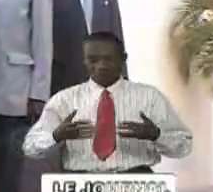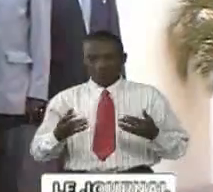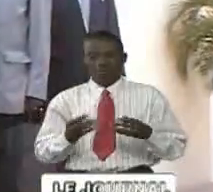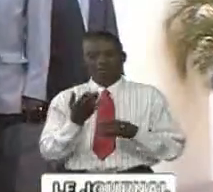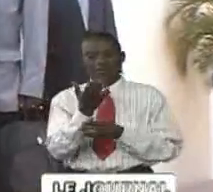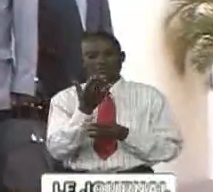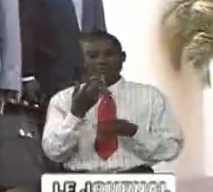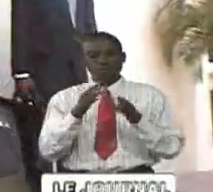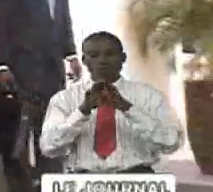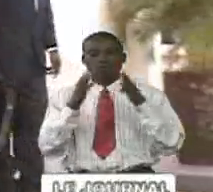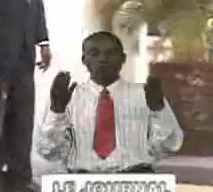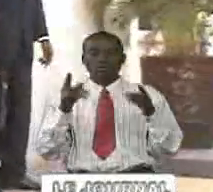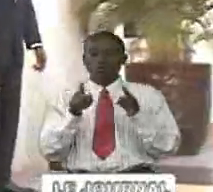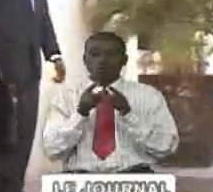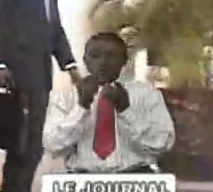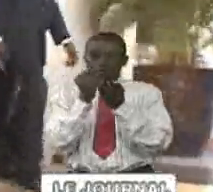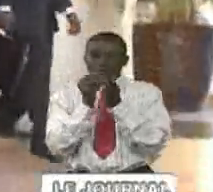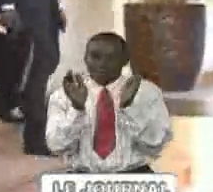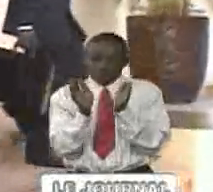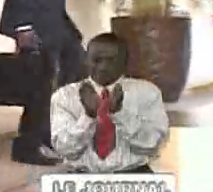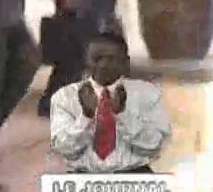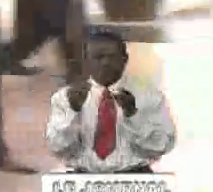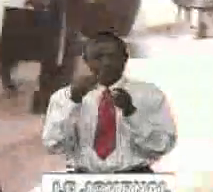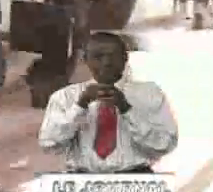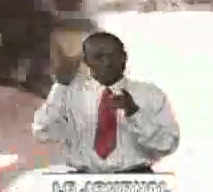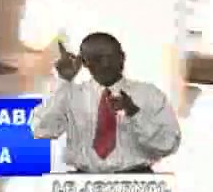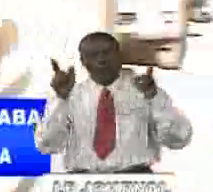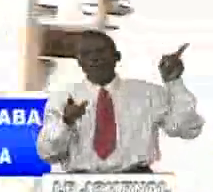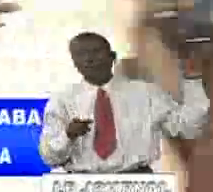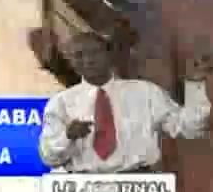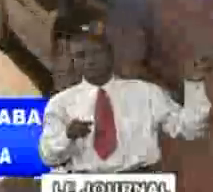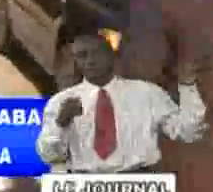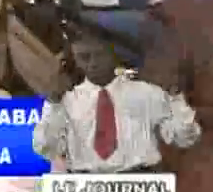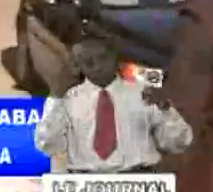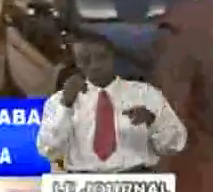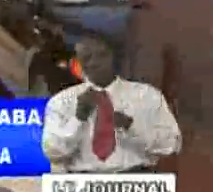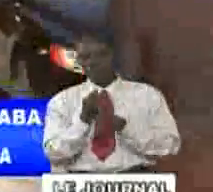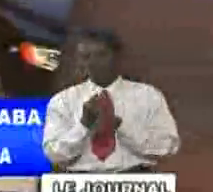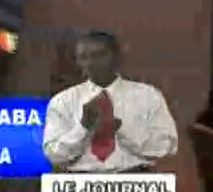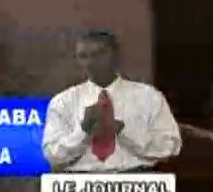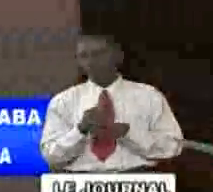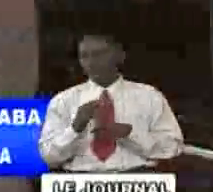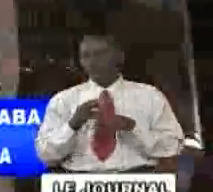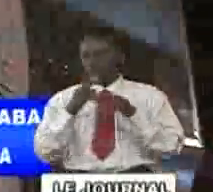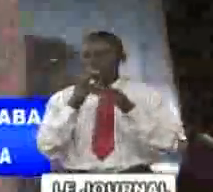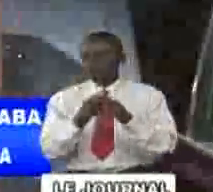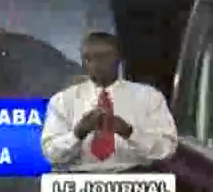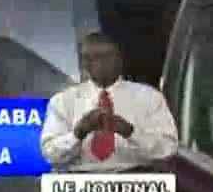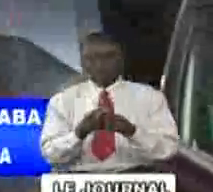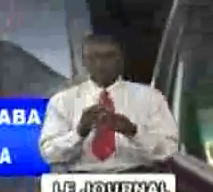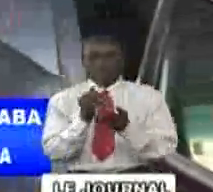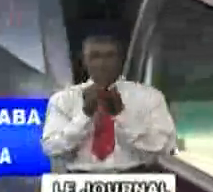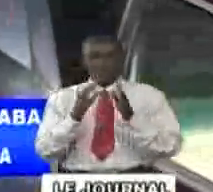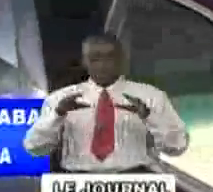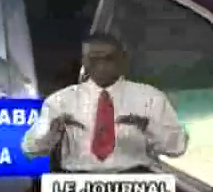particulière sera accordée à cette demande. Le gouvernement angolais attend en guise de réciprocité la nomination d'un ambassadeur congolais à Luanda, car ce